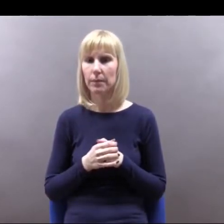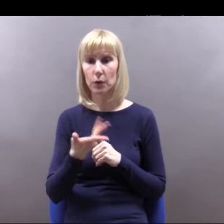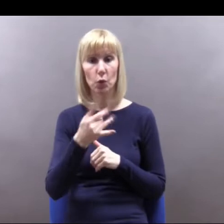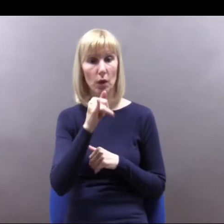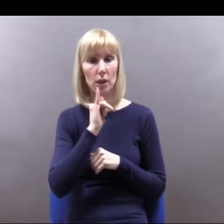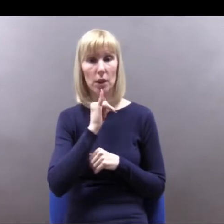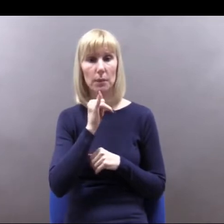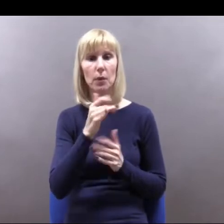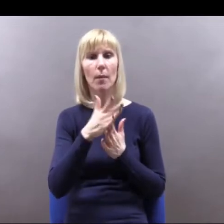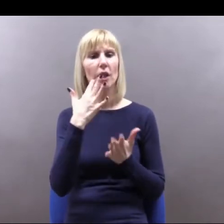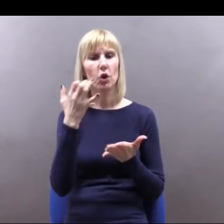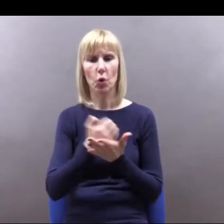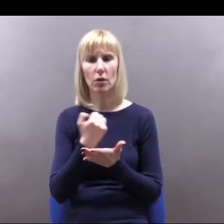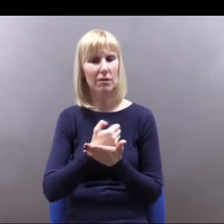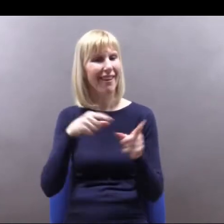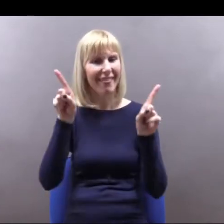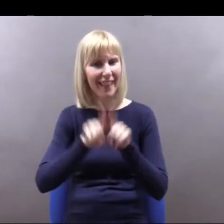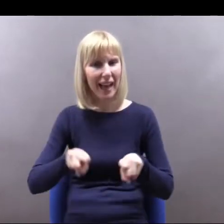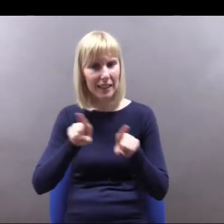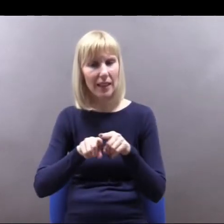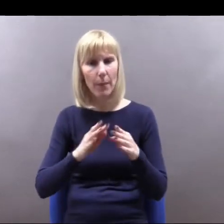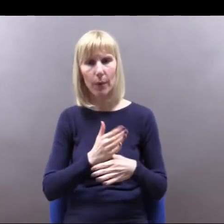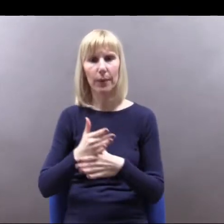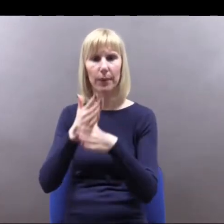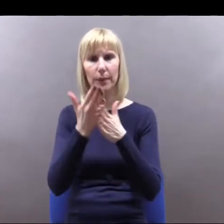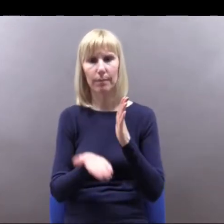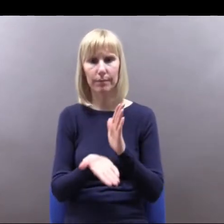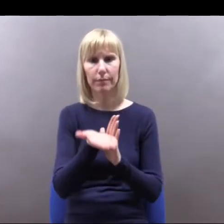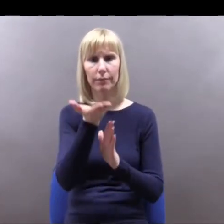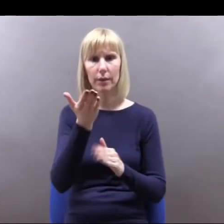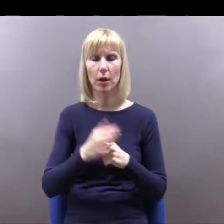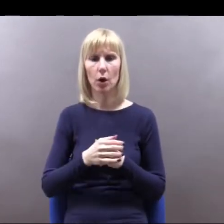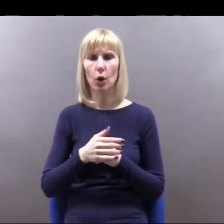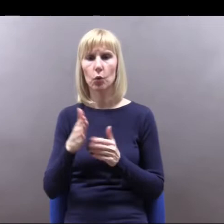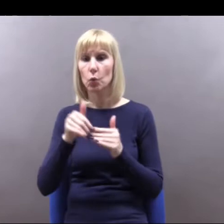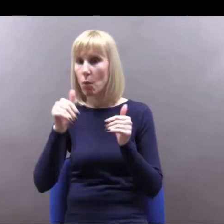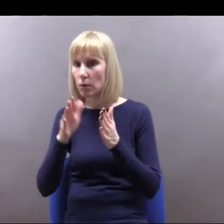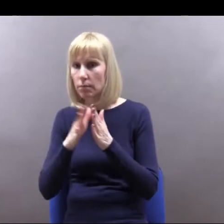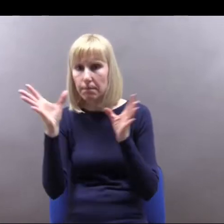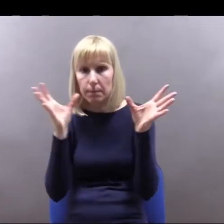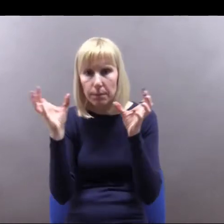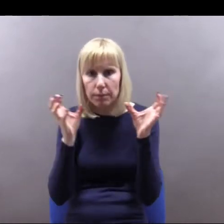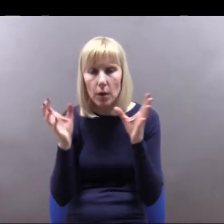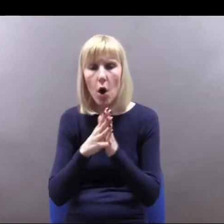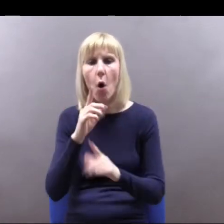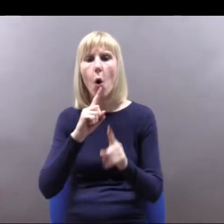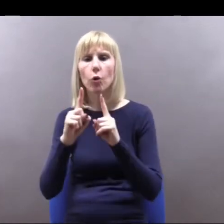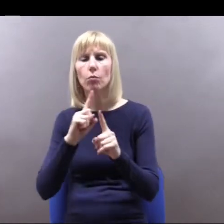bo kluczowym elementem tego będzie to ustalenie, przy której platformie się znajdujemy.